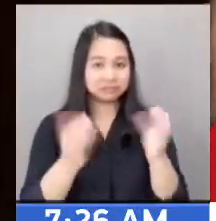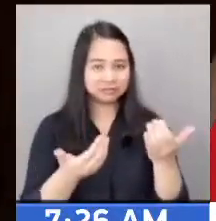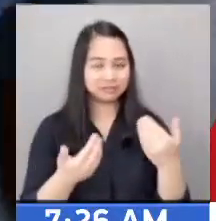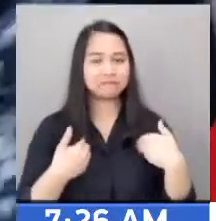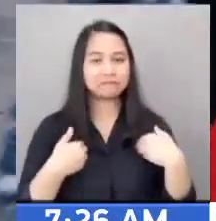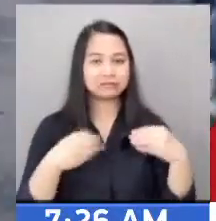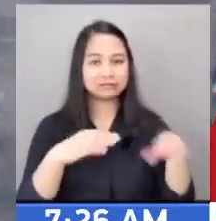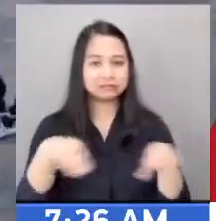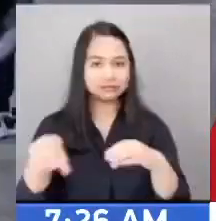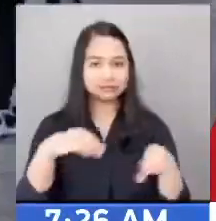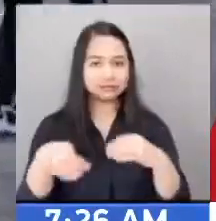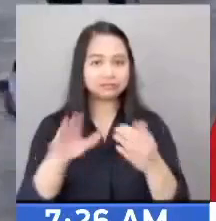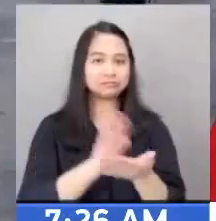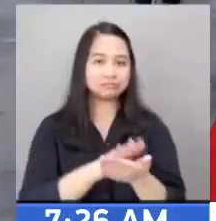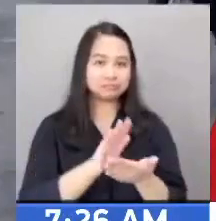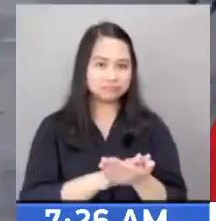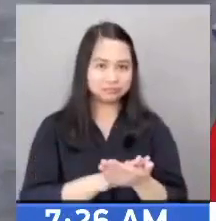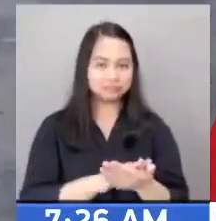sa school.